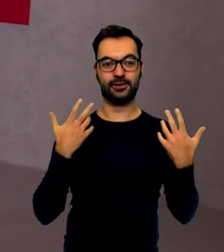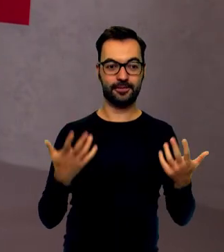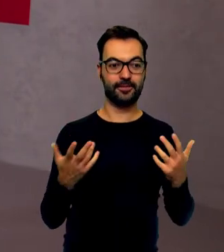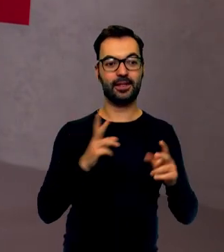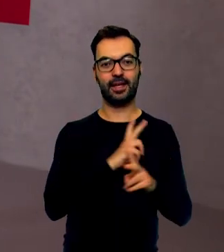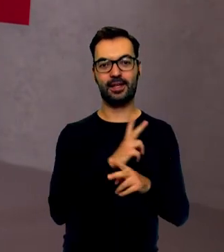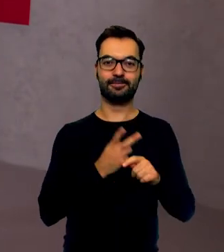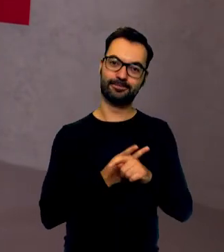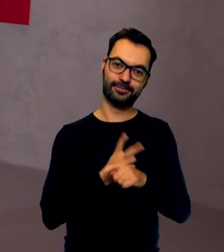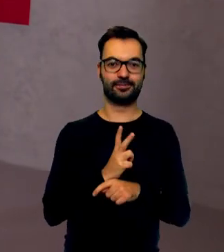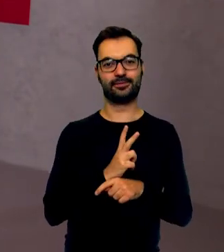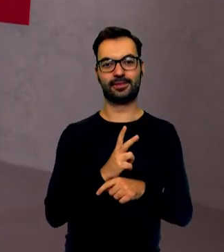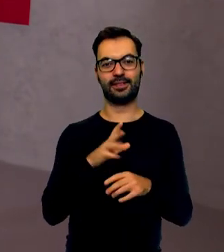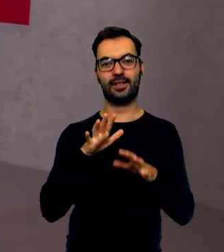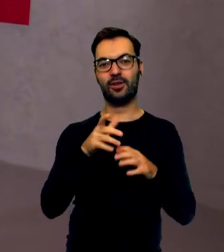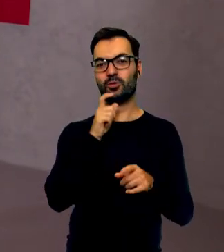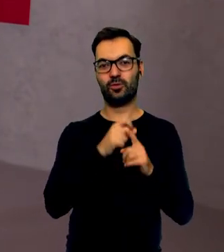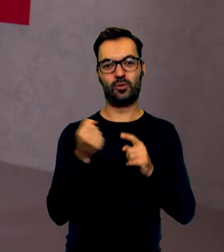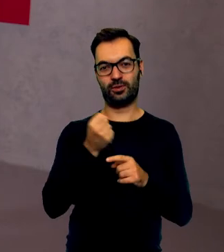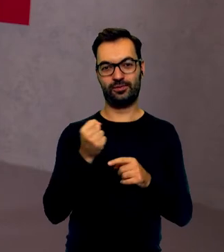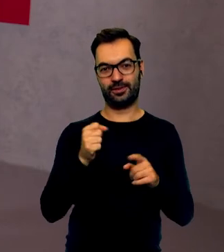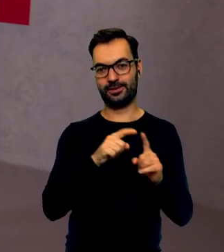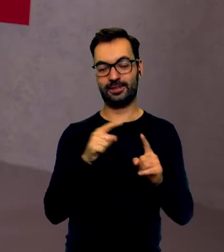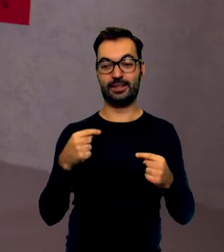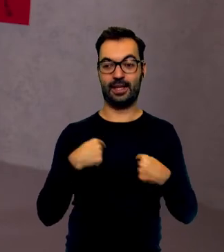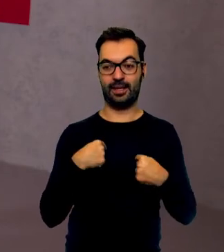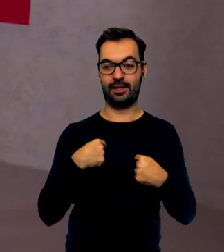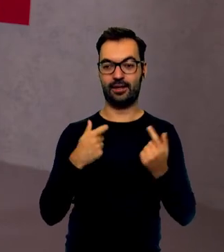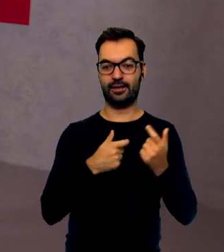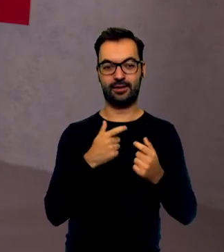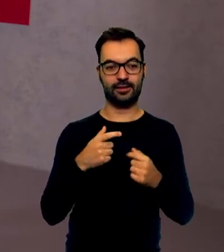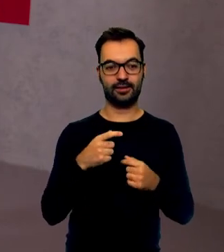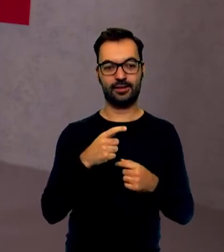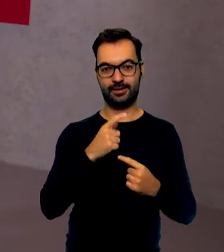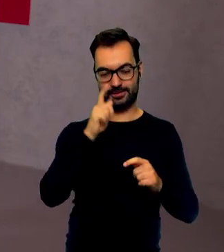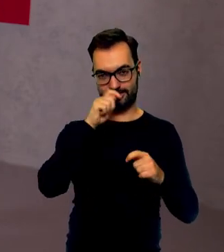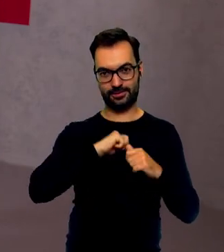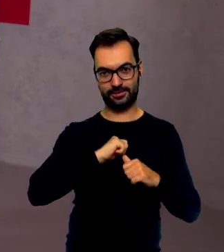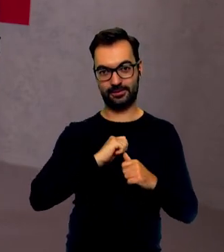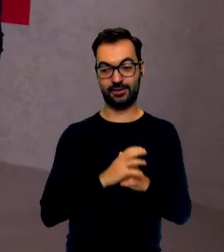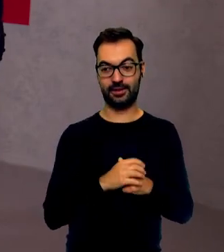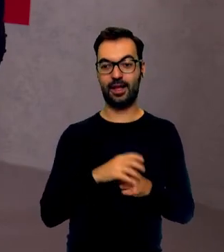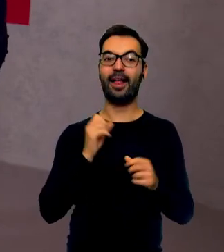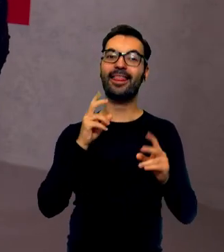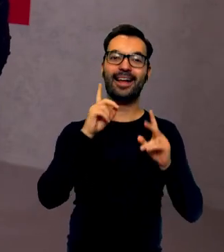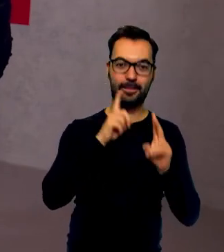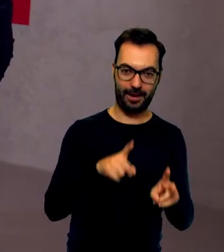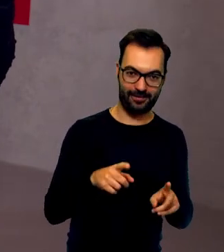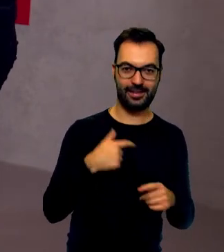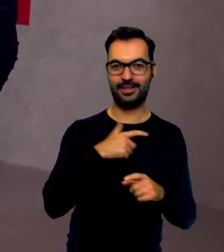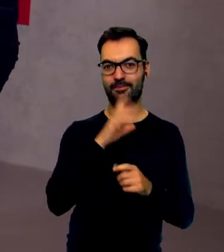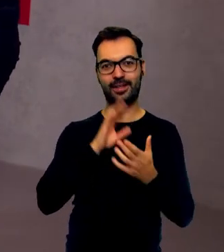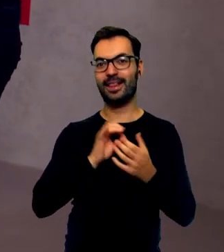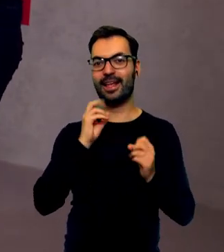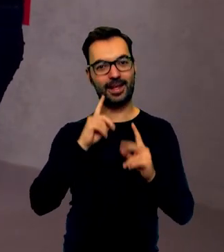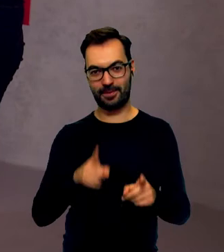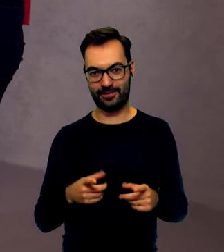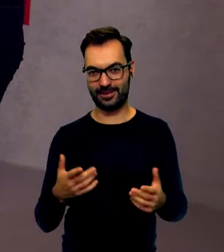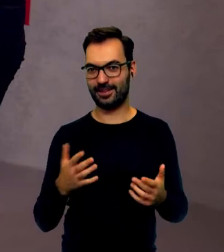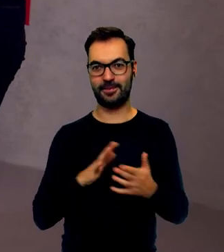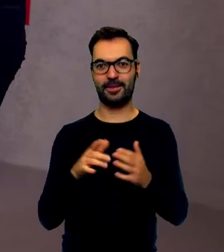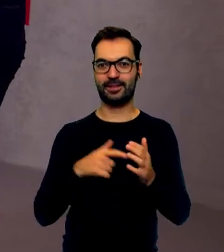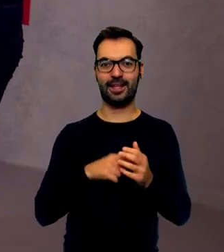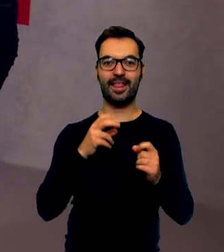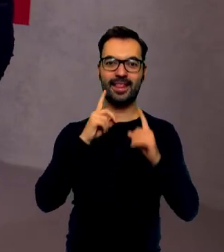każdy z nas nadużywa jakiegoś sformułowania. Ja robiłam taką autokontrolę, tak naprawdę u mnie jest cały czas, tak jakby bez tego